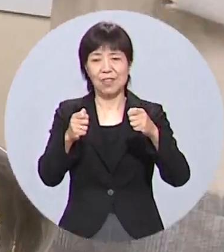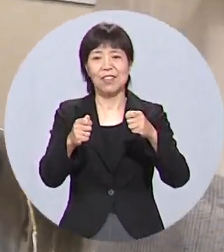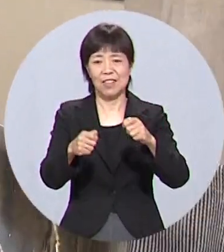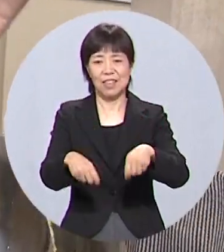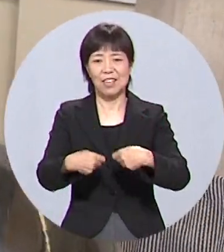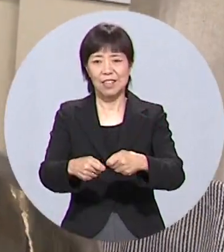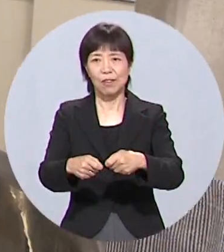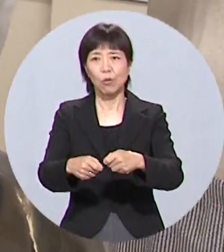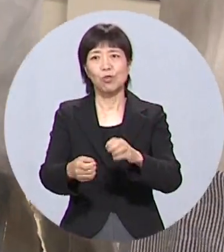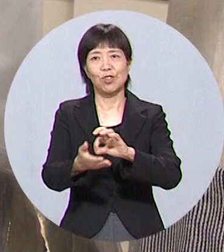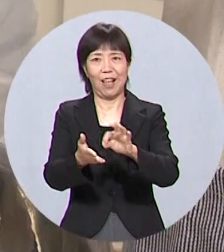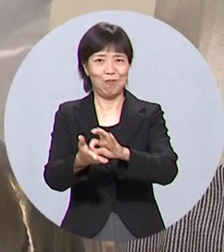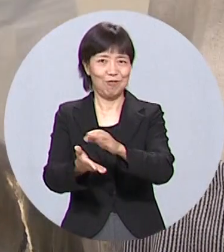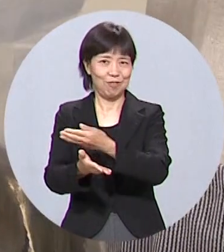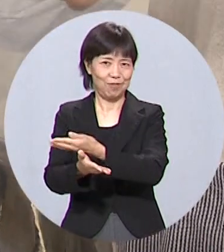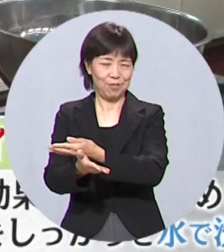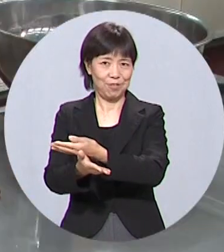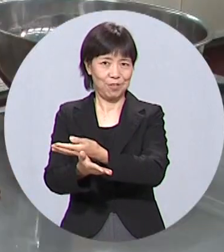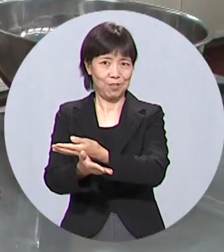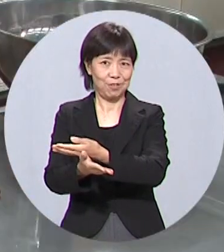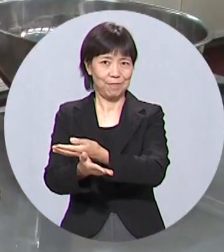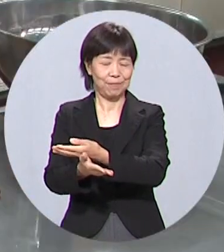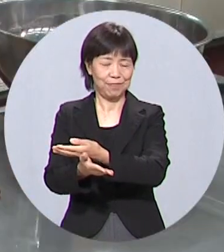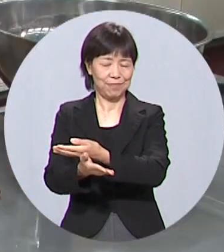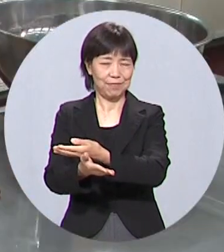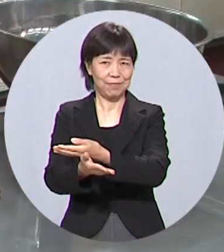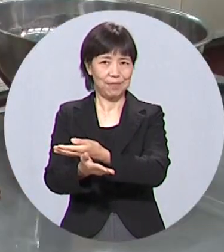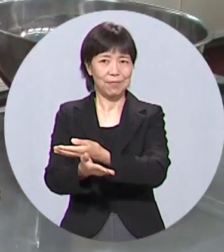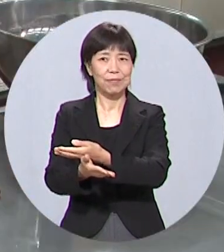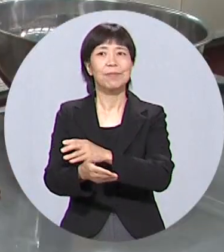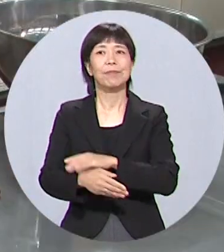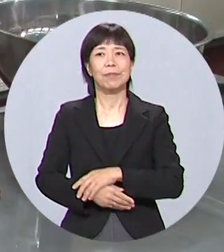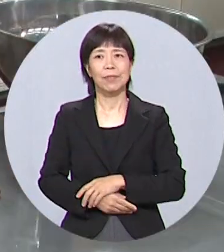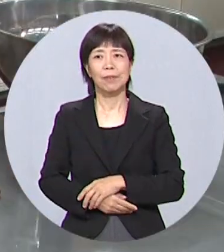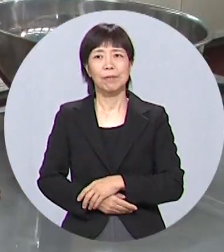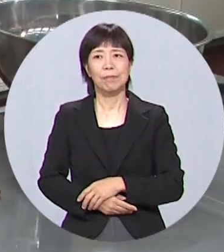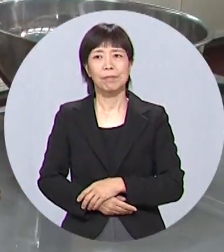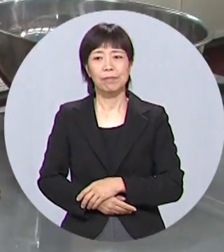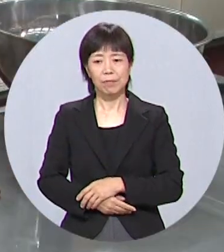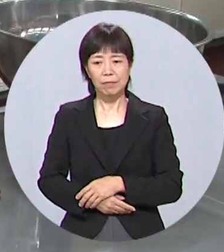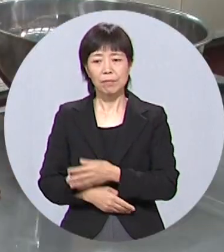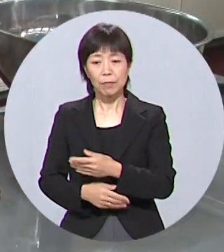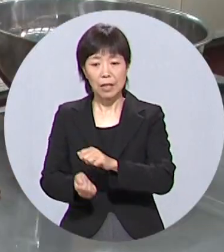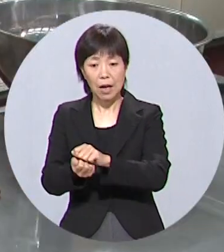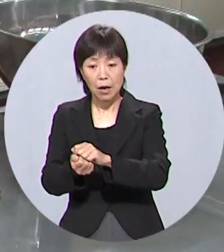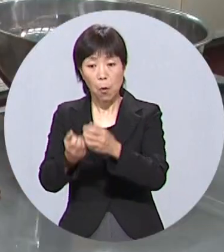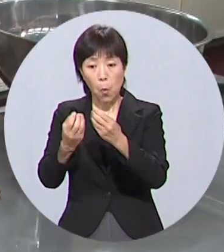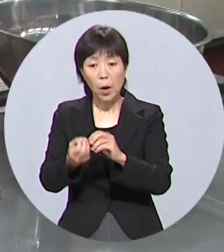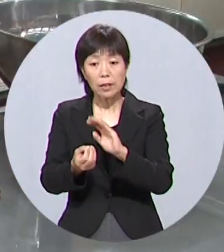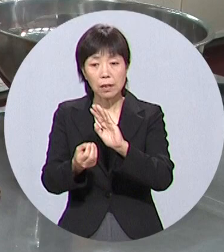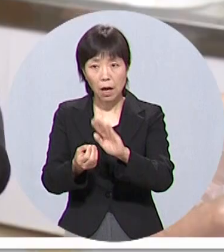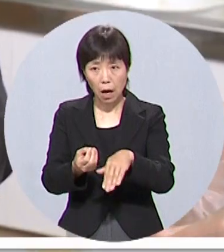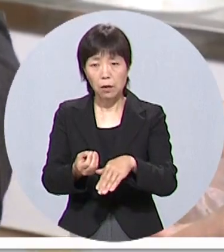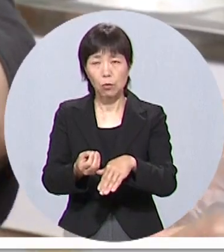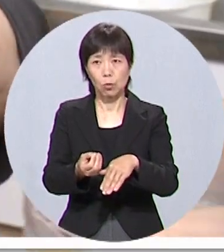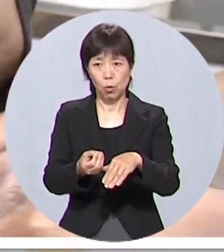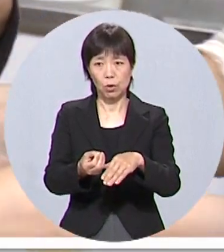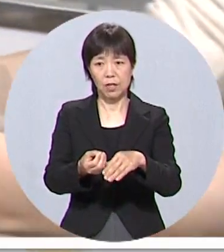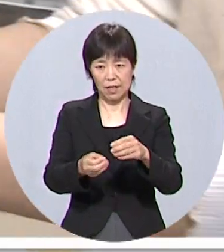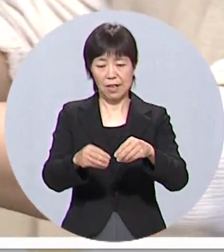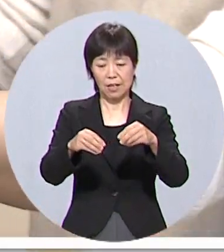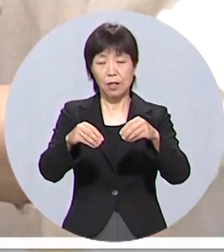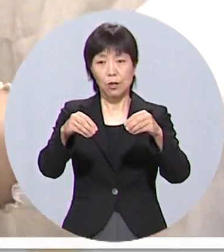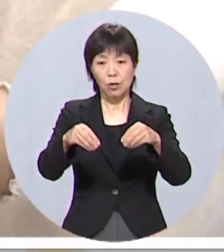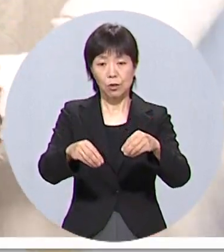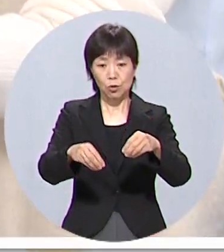ますので、はい、すいません、手伝っていただけますか。 これは水洗いしてから、はい、これやるのがポイントなんですか。 そうですね、はい、 染